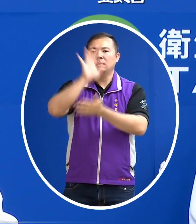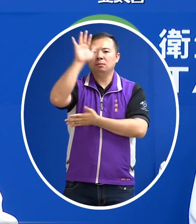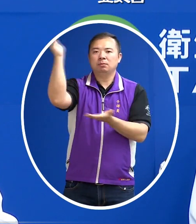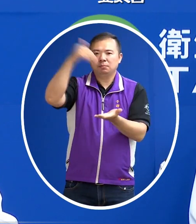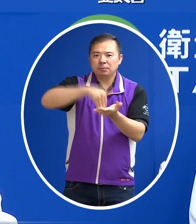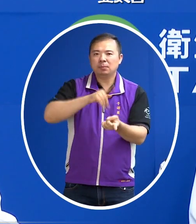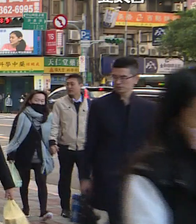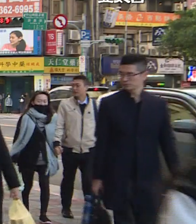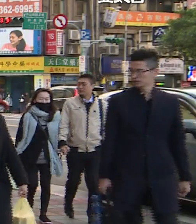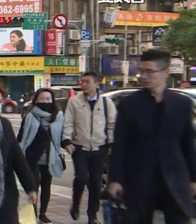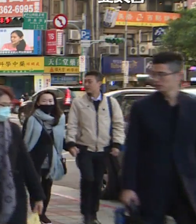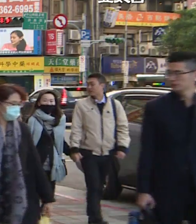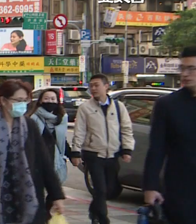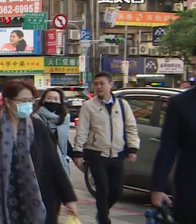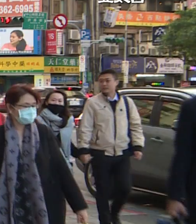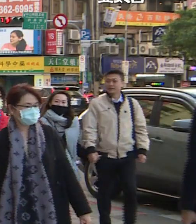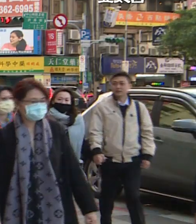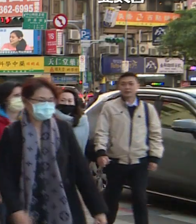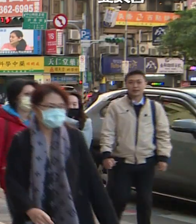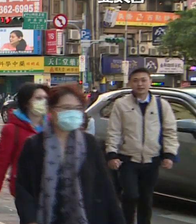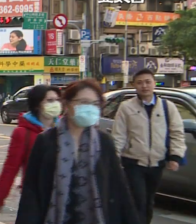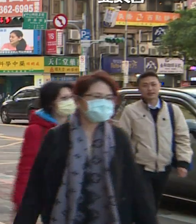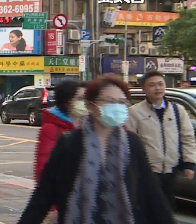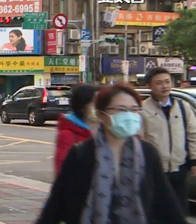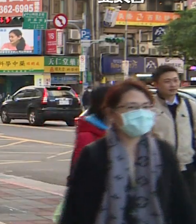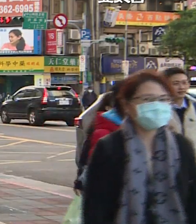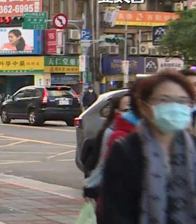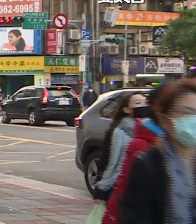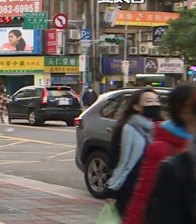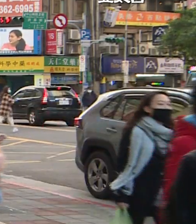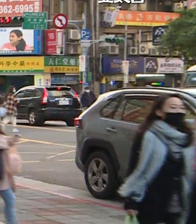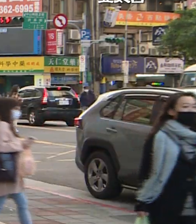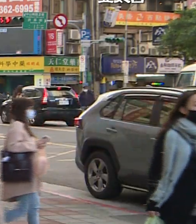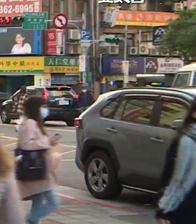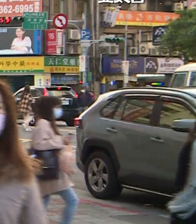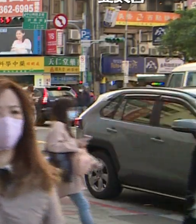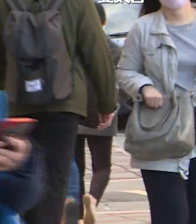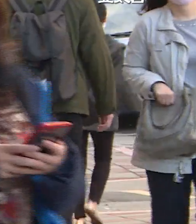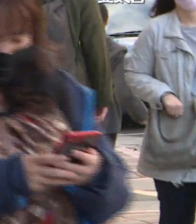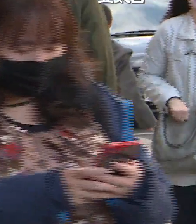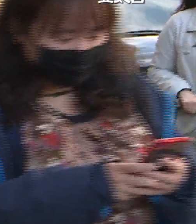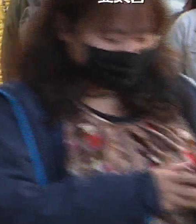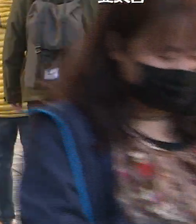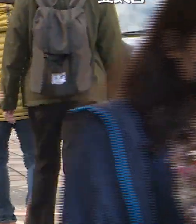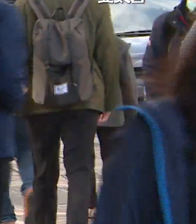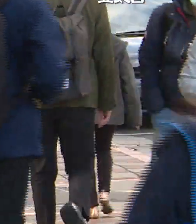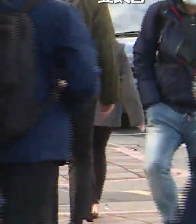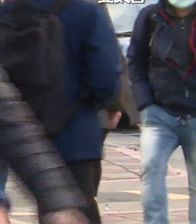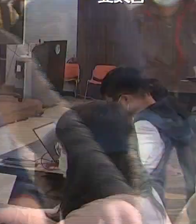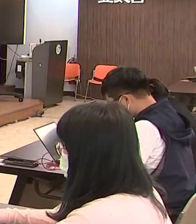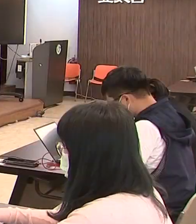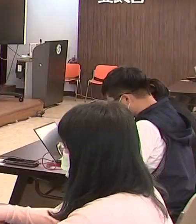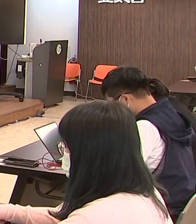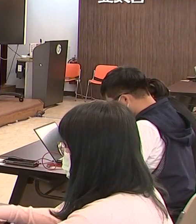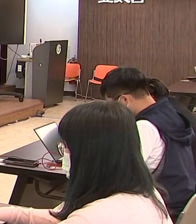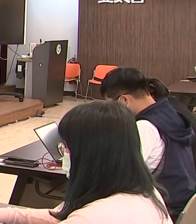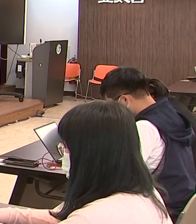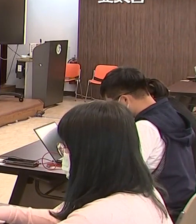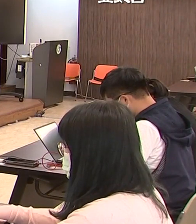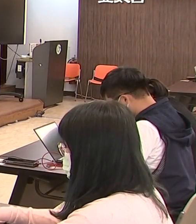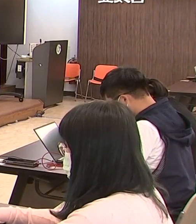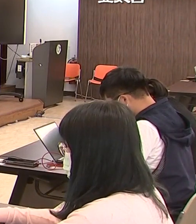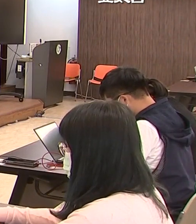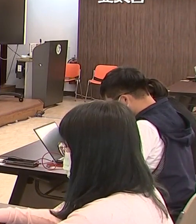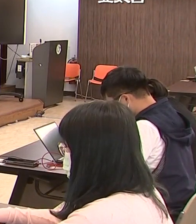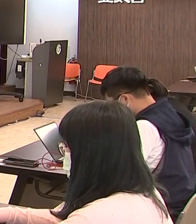最大的原因。 先前召回时一度让官兵在闹区集合，引发国人恐慌。国防部检讨做法，对于解隔离的官